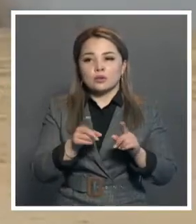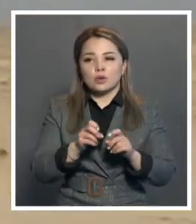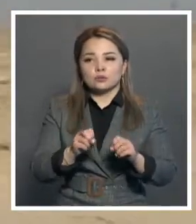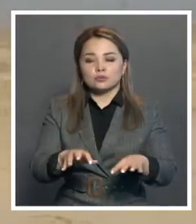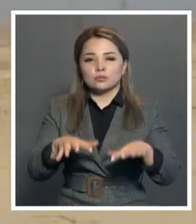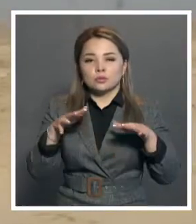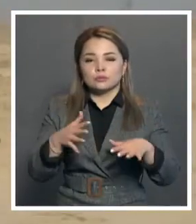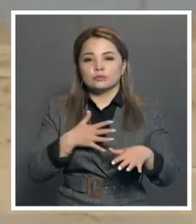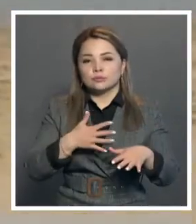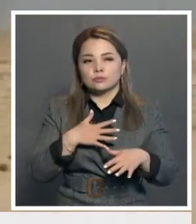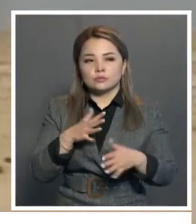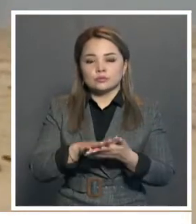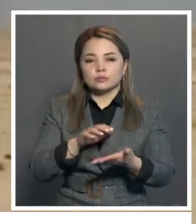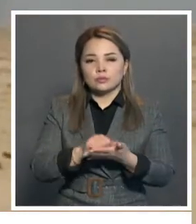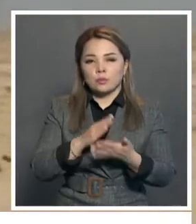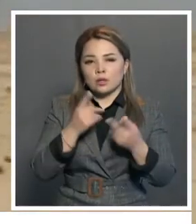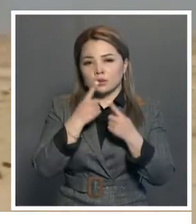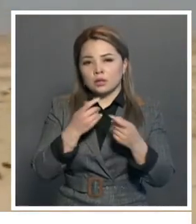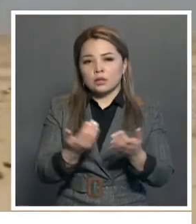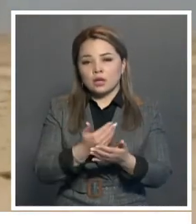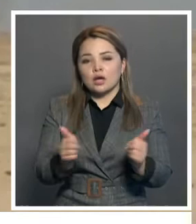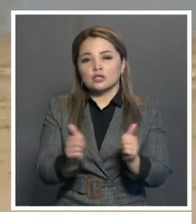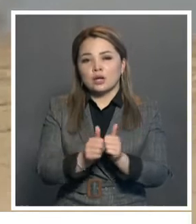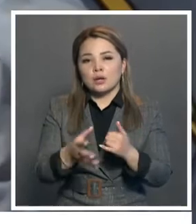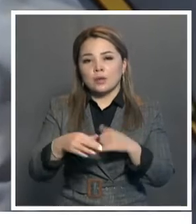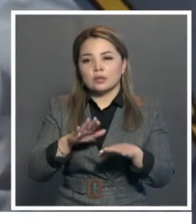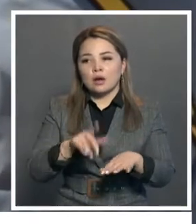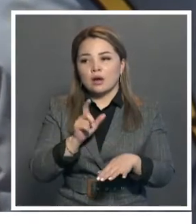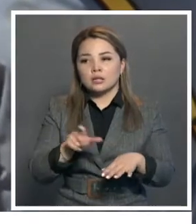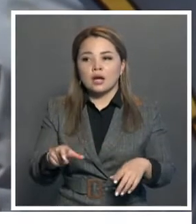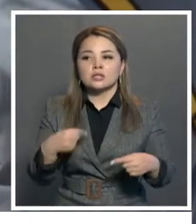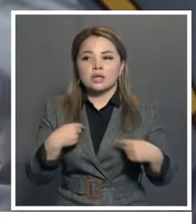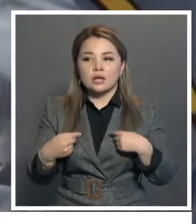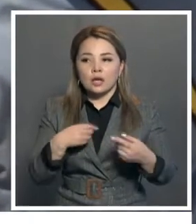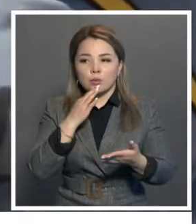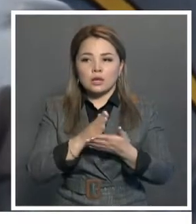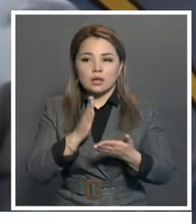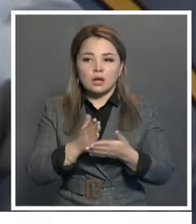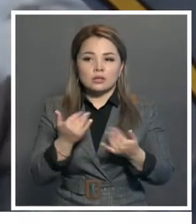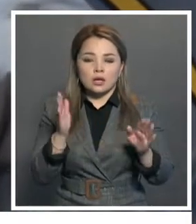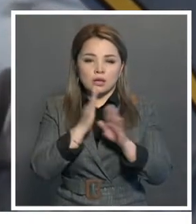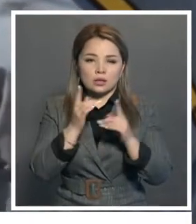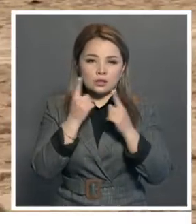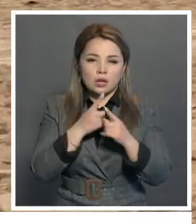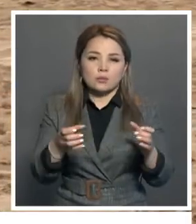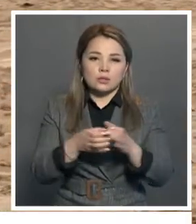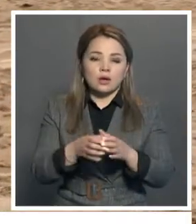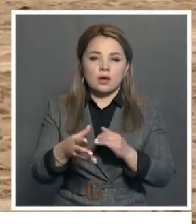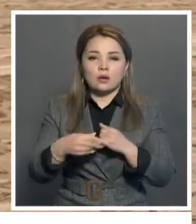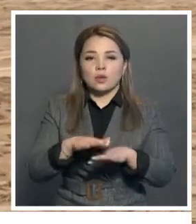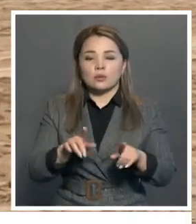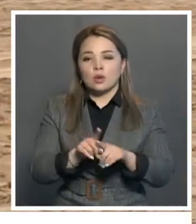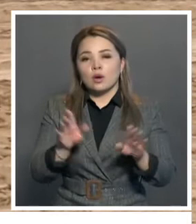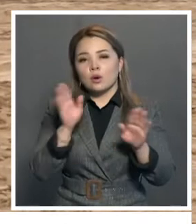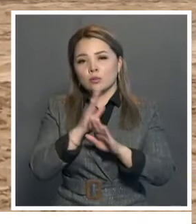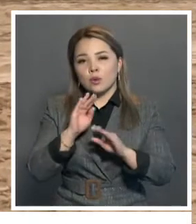түтінге тұншығып отыр. Тұрғындардың айтуынша, жақын маңда тұратын халық зардап шегіп жатыр. Ал экология департаменті аталған аумақтағы